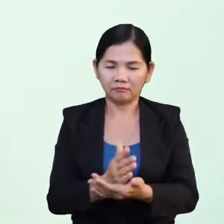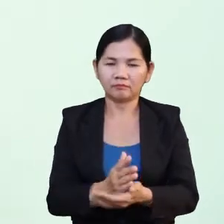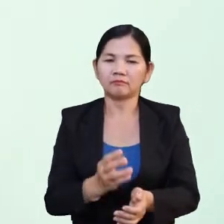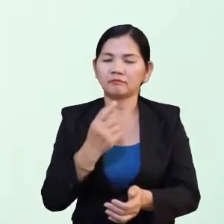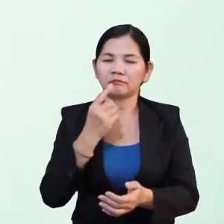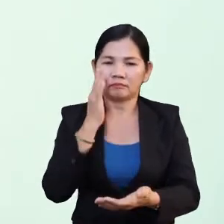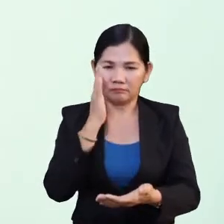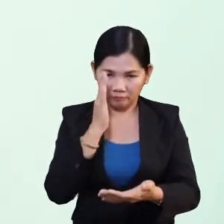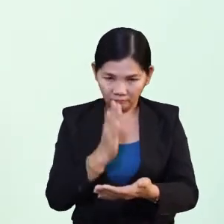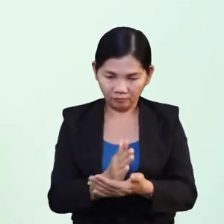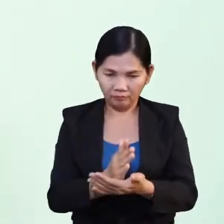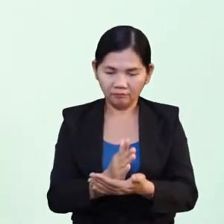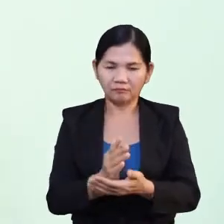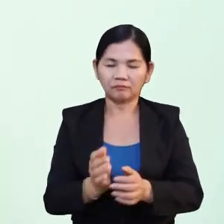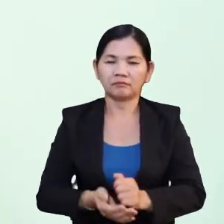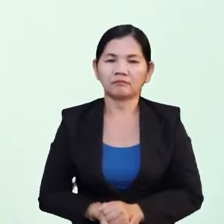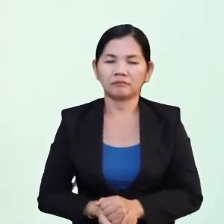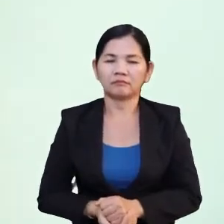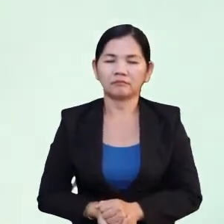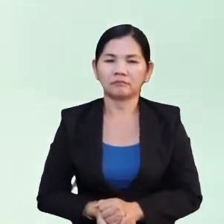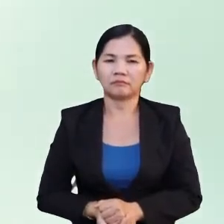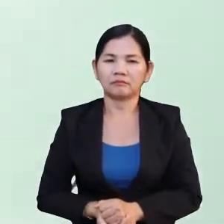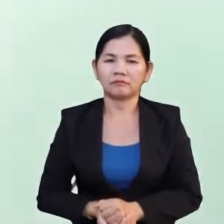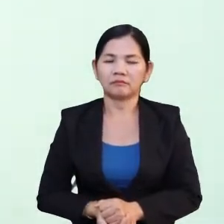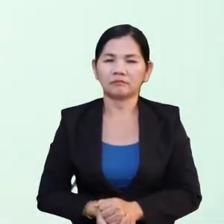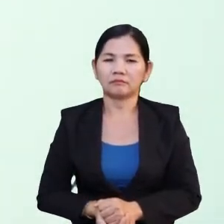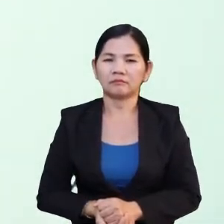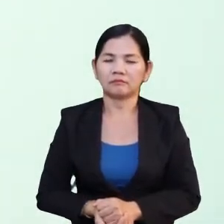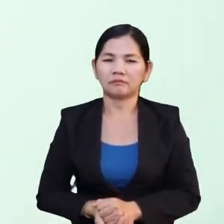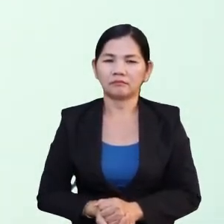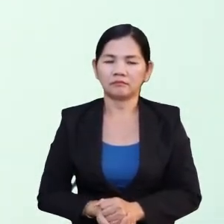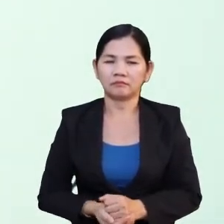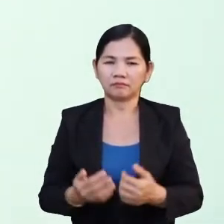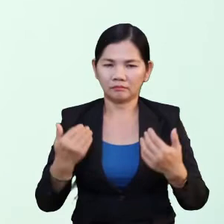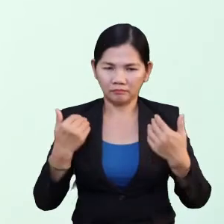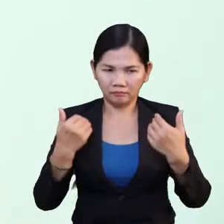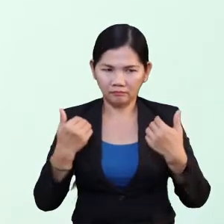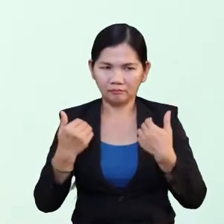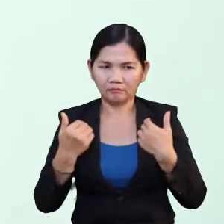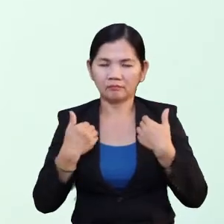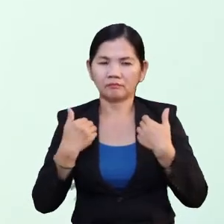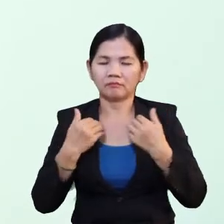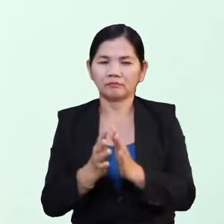មហ្នឹងយើងឈប់ចាចុះពេលដែលយើងនេះ